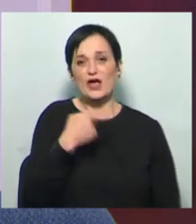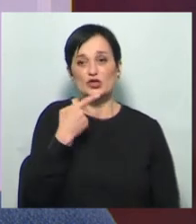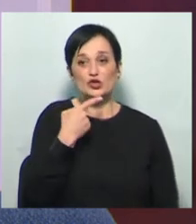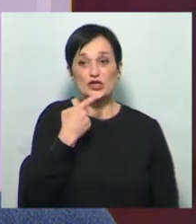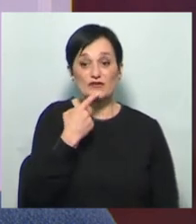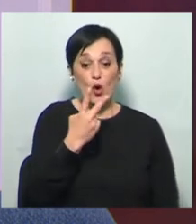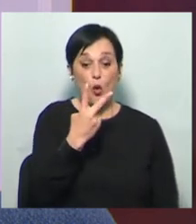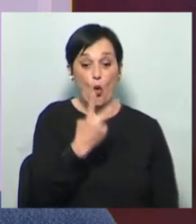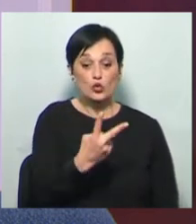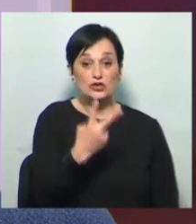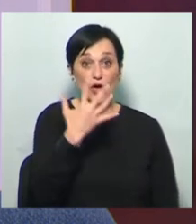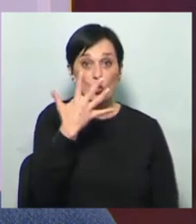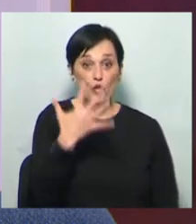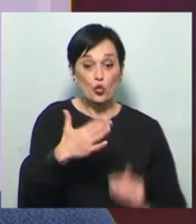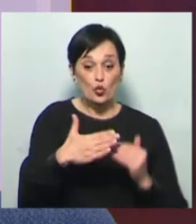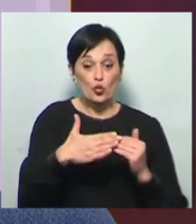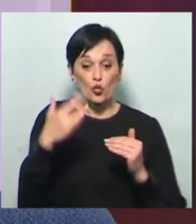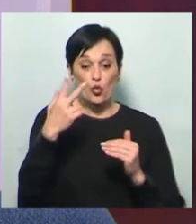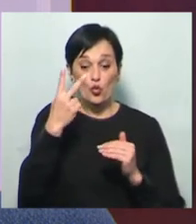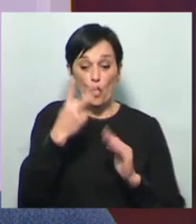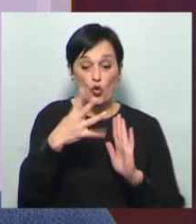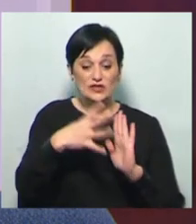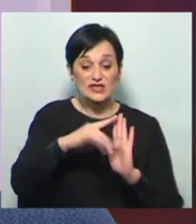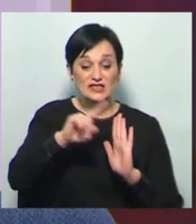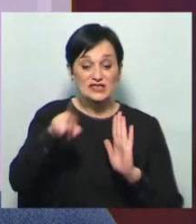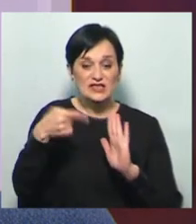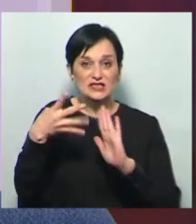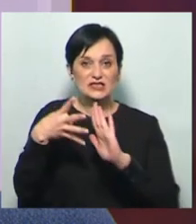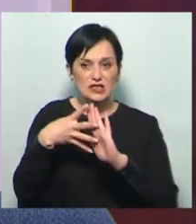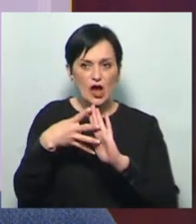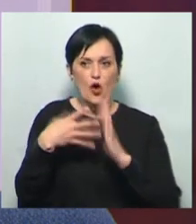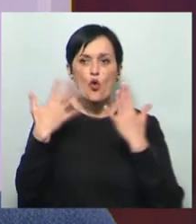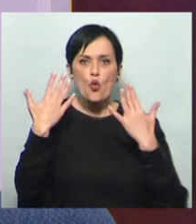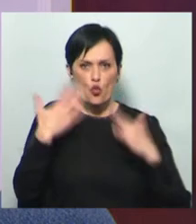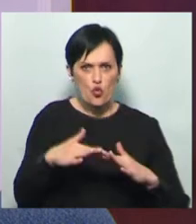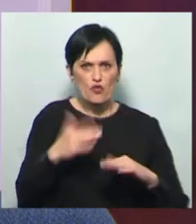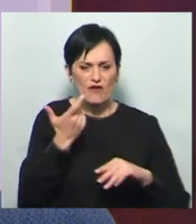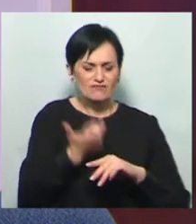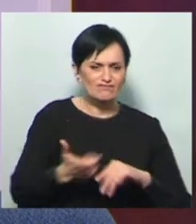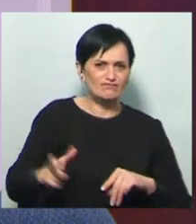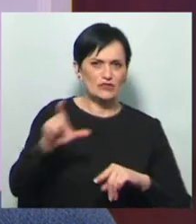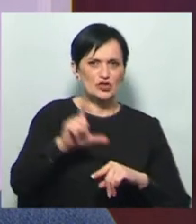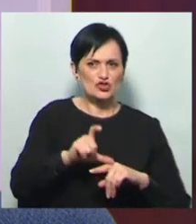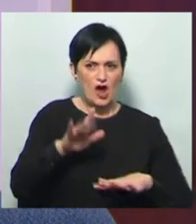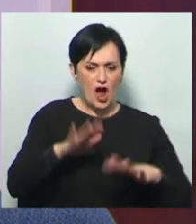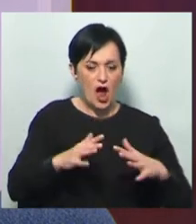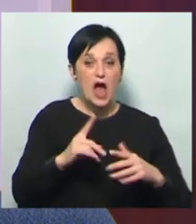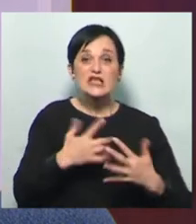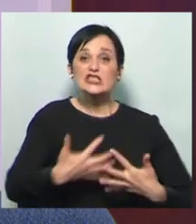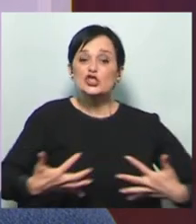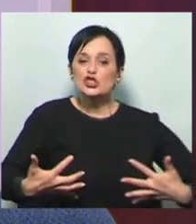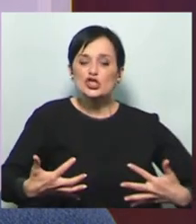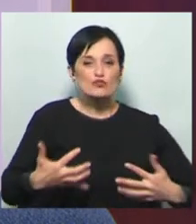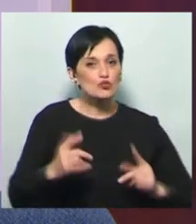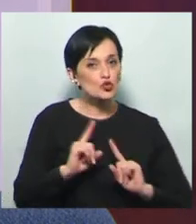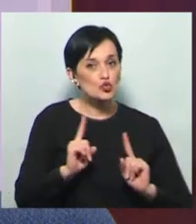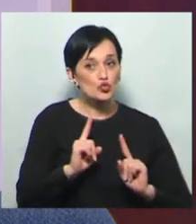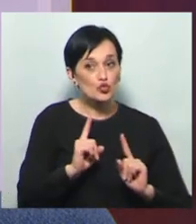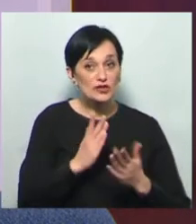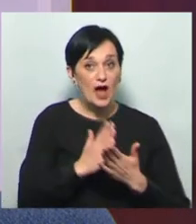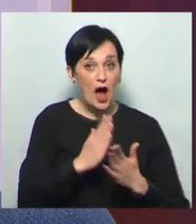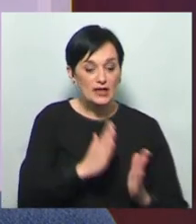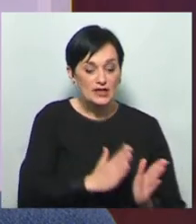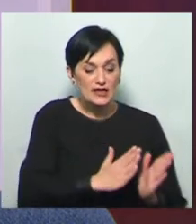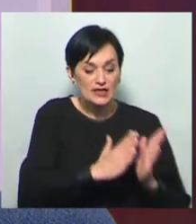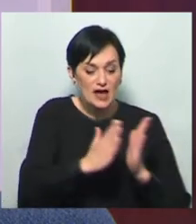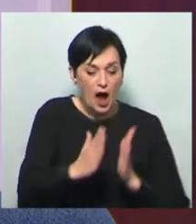25-დან 29.9-ის ჩათვლით, ეს არის ჭარბი წონა. ჯერ არ არის სიმსუქნე, ანუ გარდამავალი